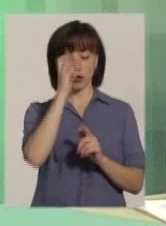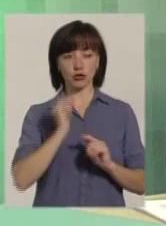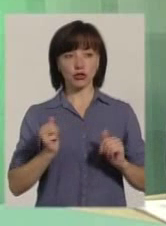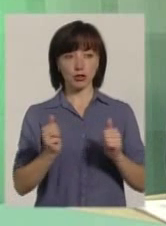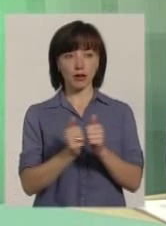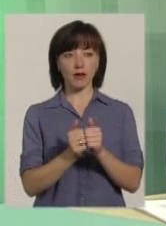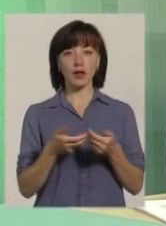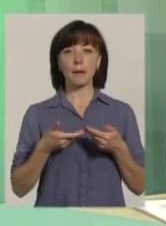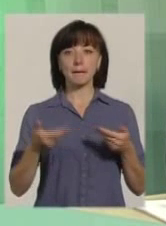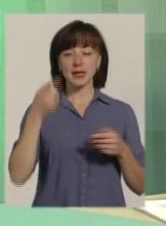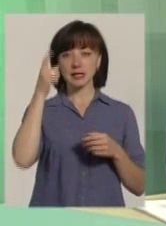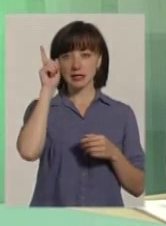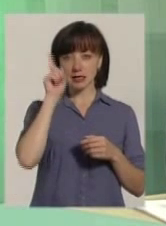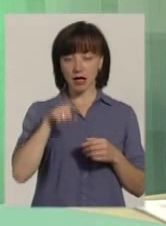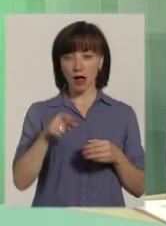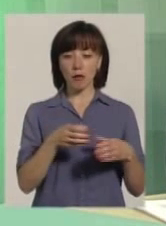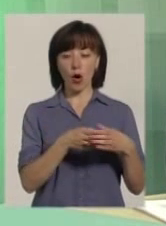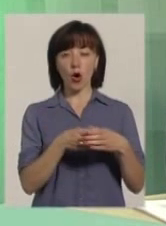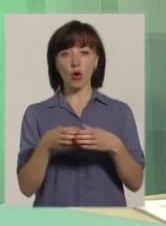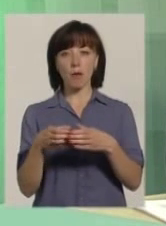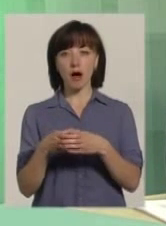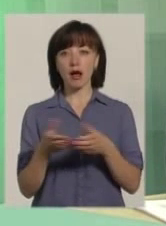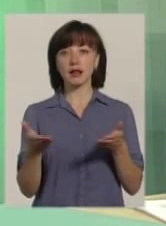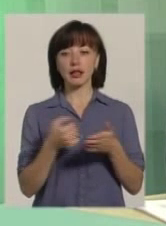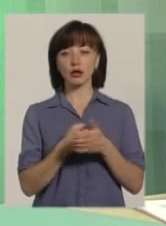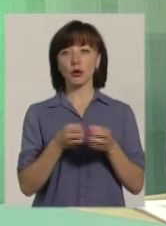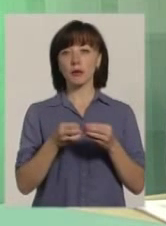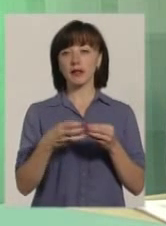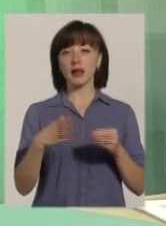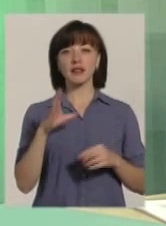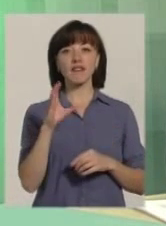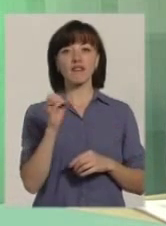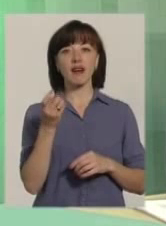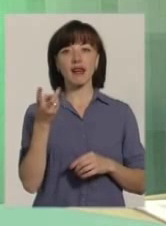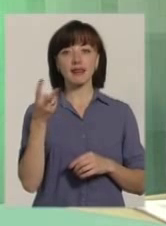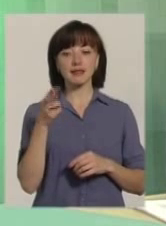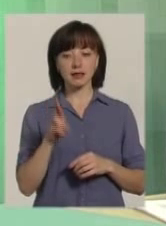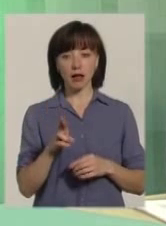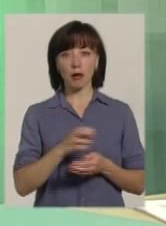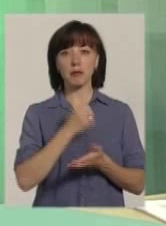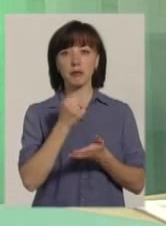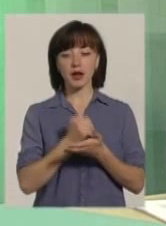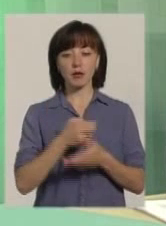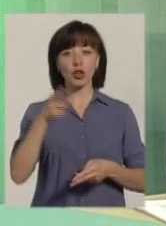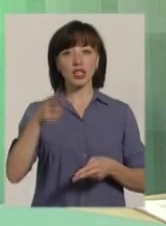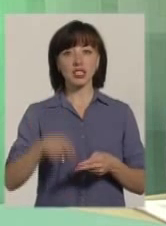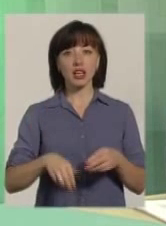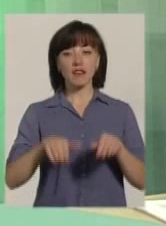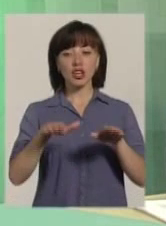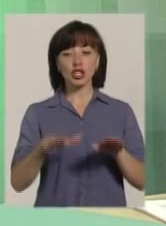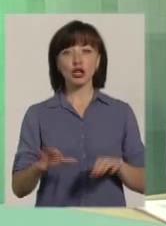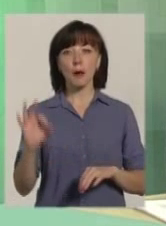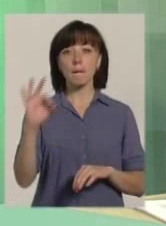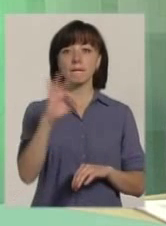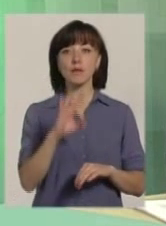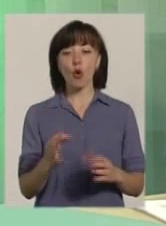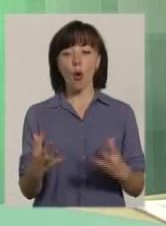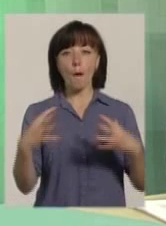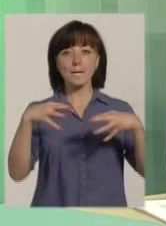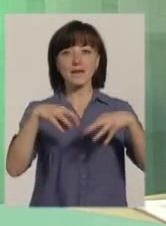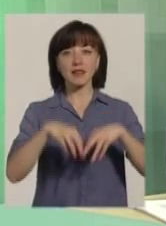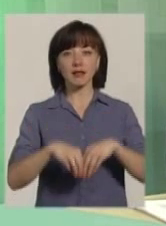Адже ми знаємо, що ті громади, які до 15 вересня приймуть кінцеве рішення щодо об'єднання в